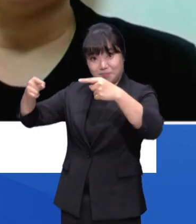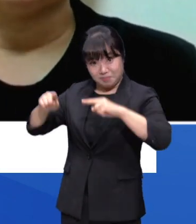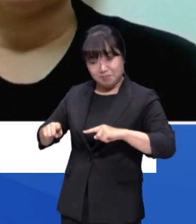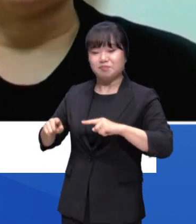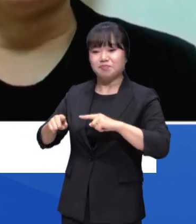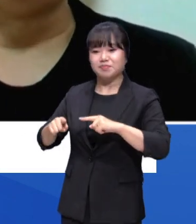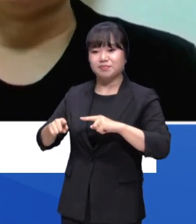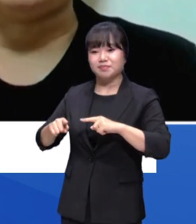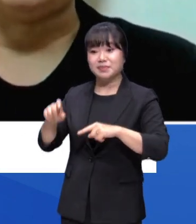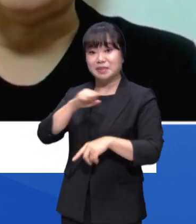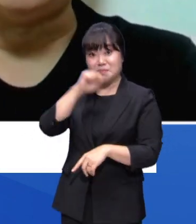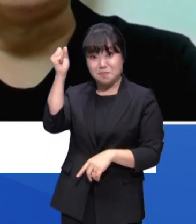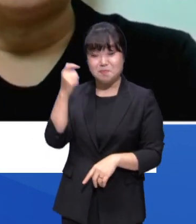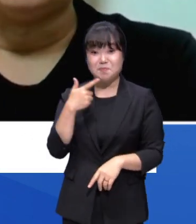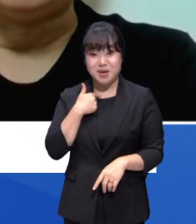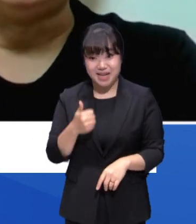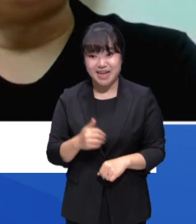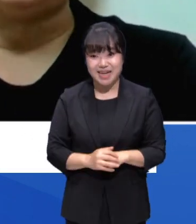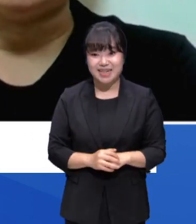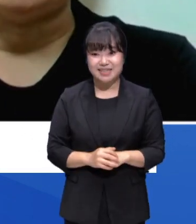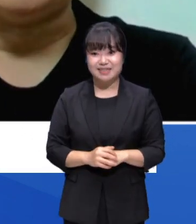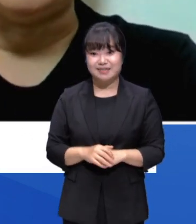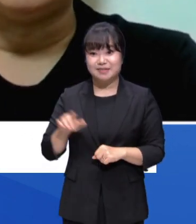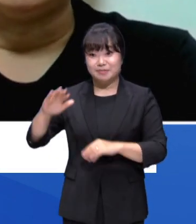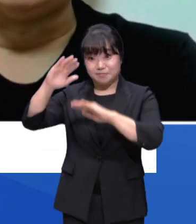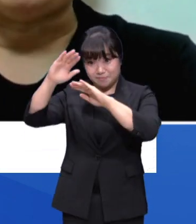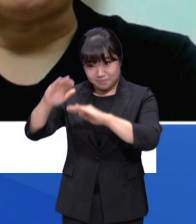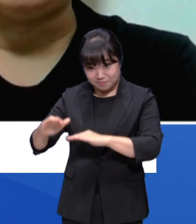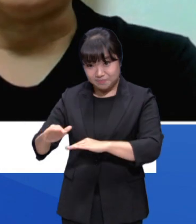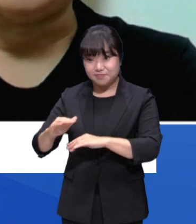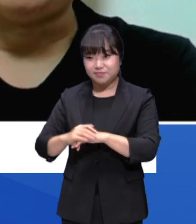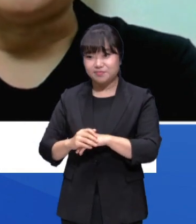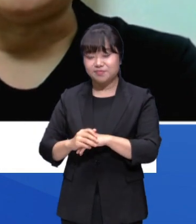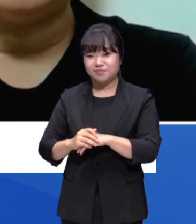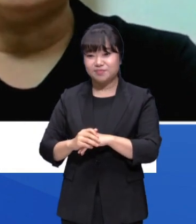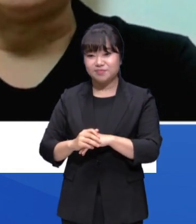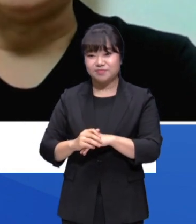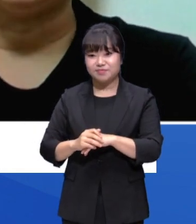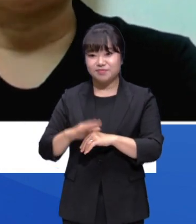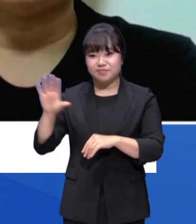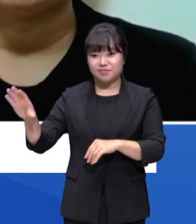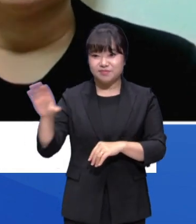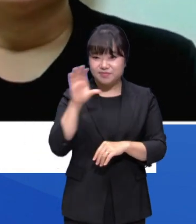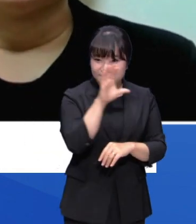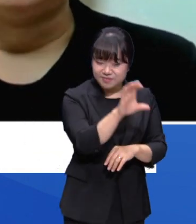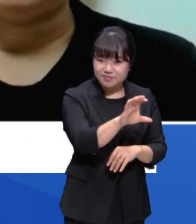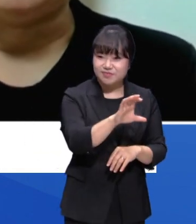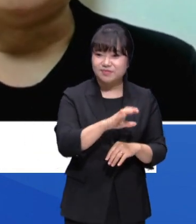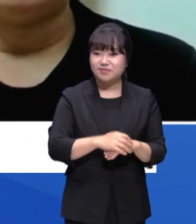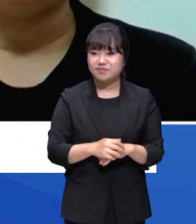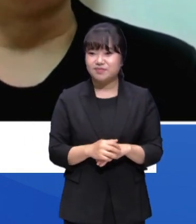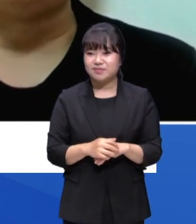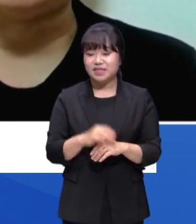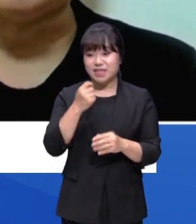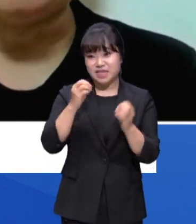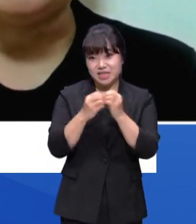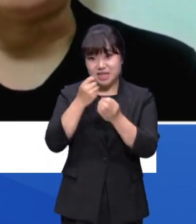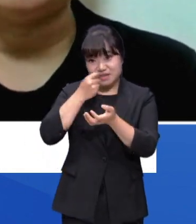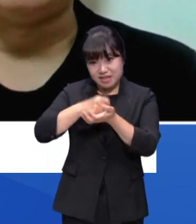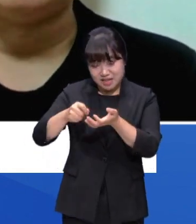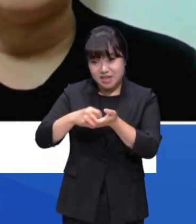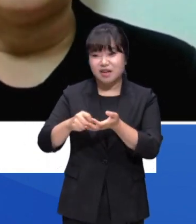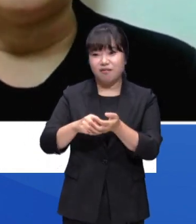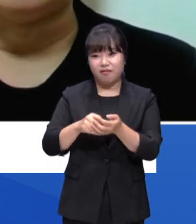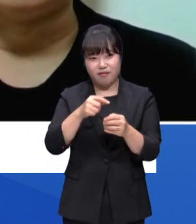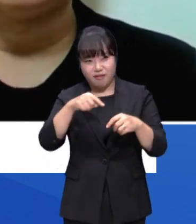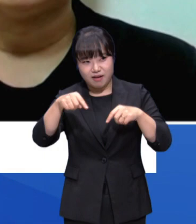참여했던 예, 그런 뮤지컬인데요. 예, 이 뮤지컬을 예, 박팔령 선생님께서 예, 글을 쓰시고 연출에